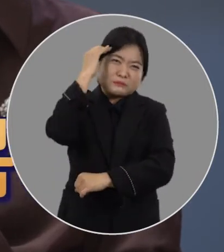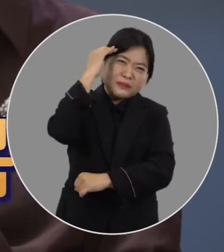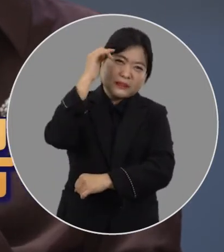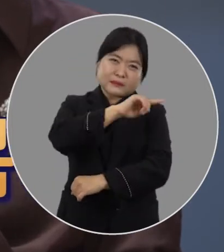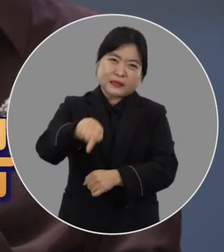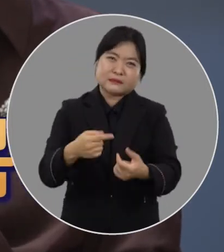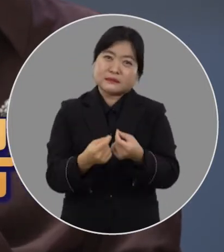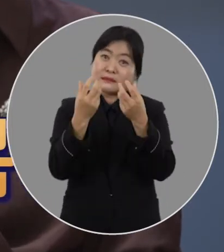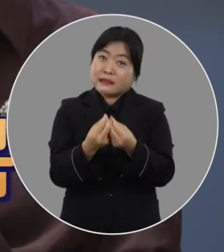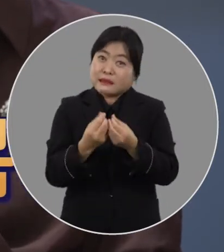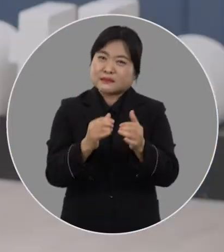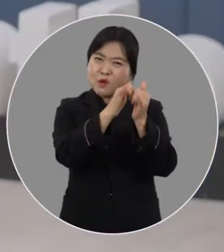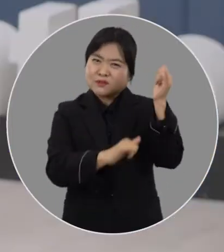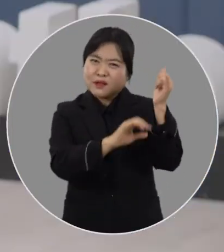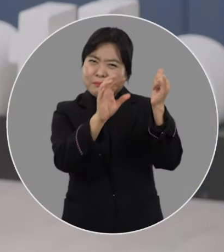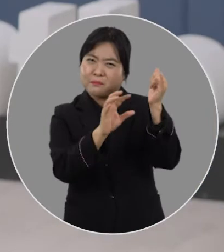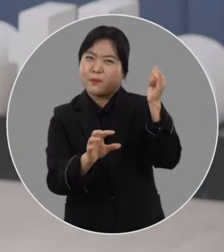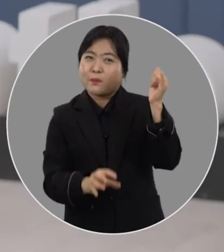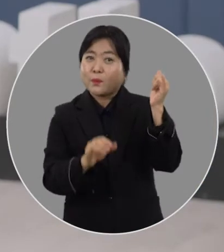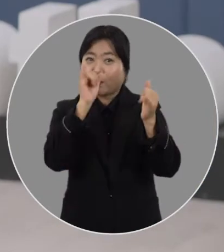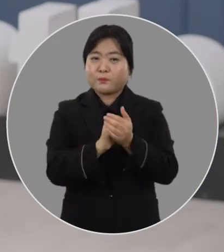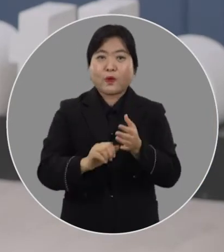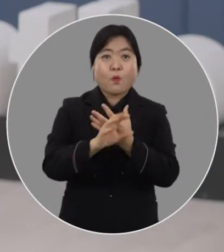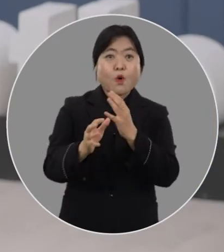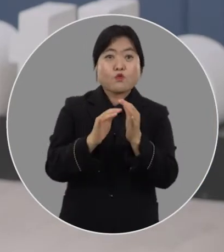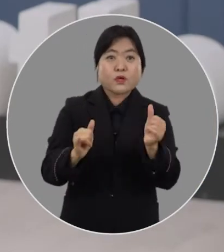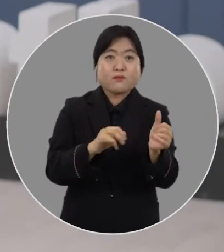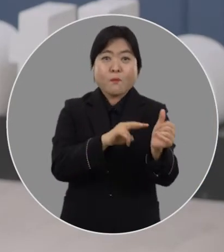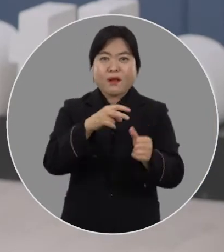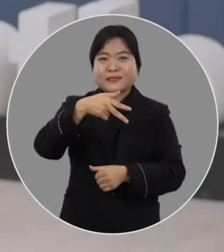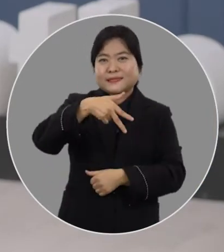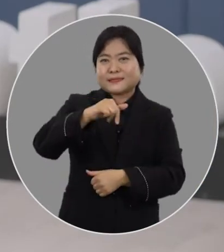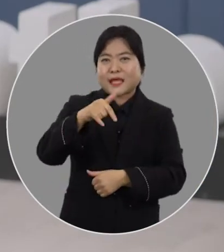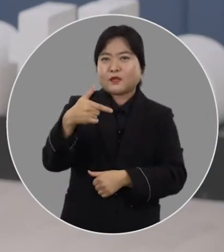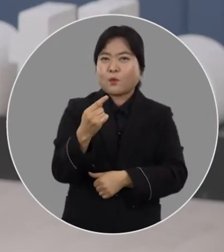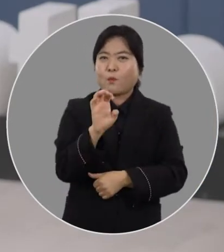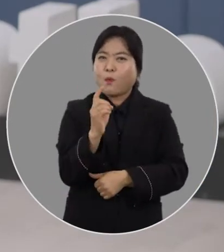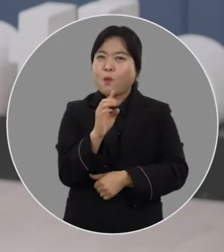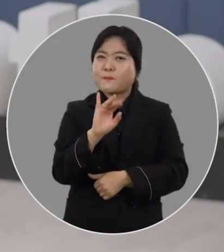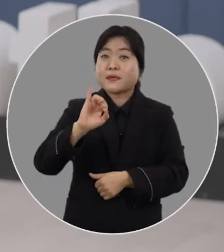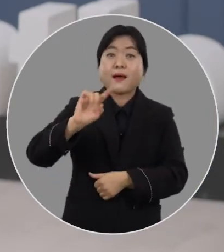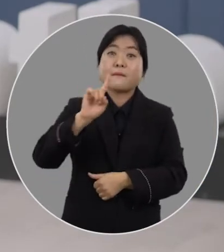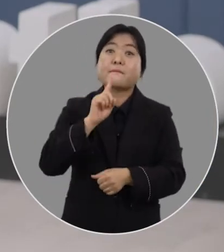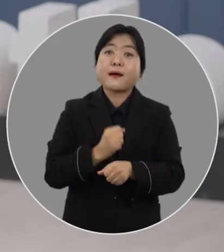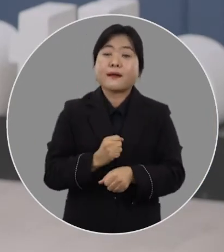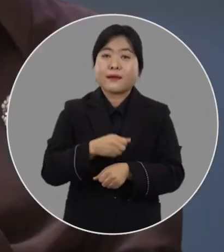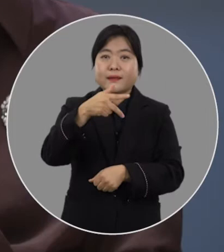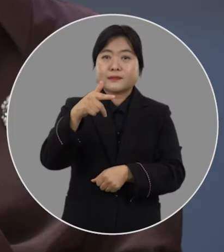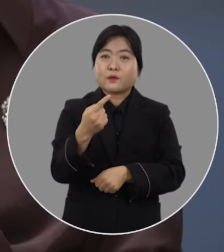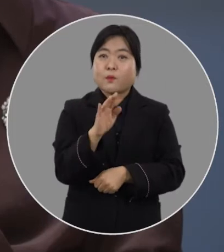속에서 반복되어 왔습니다. 외국인 혐오를 제노포비아라고 하는데요.